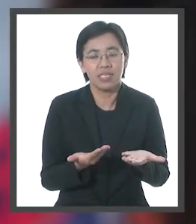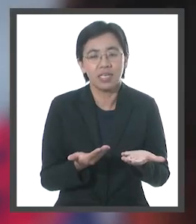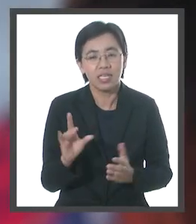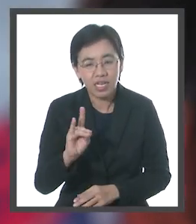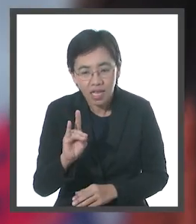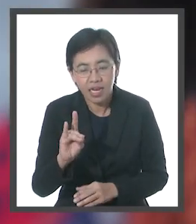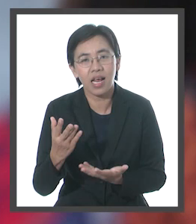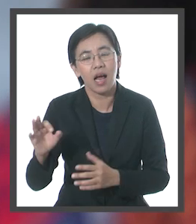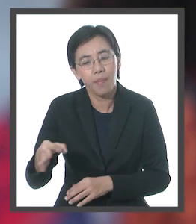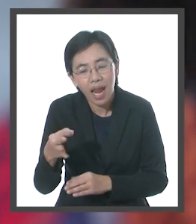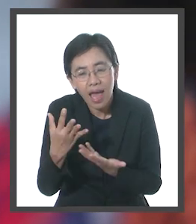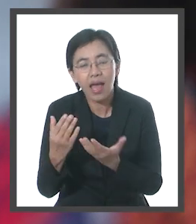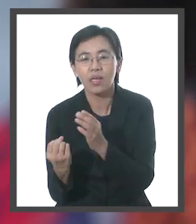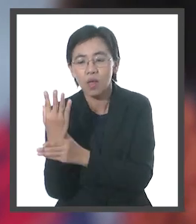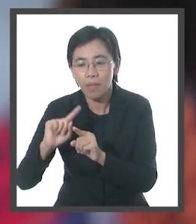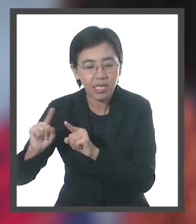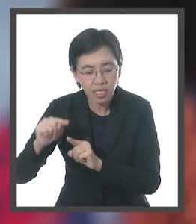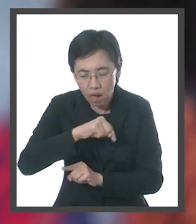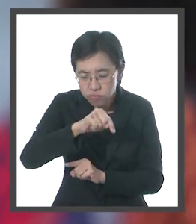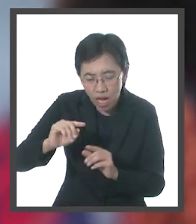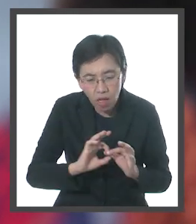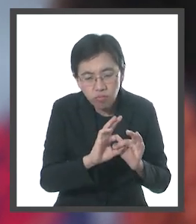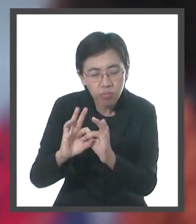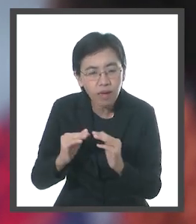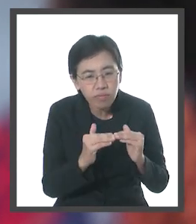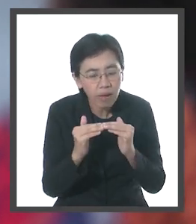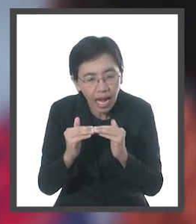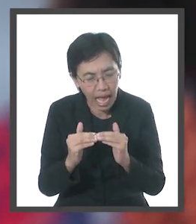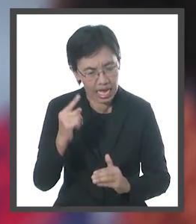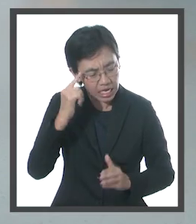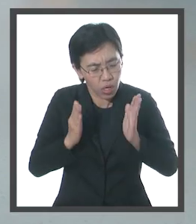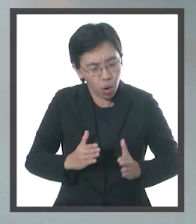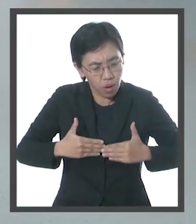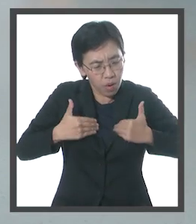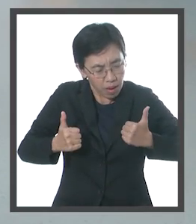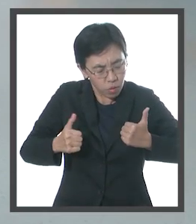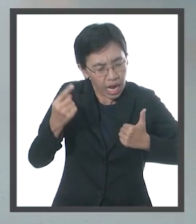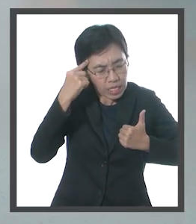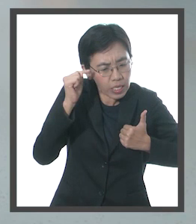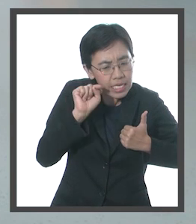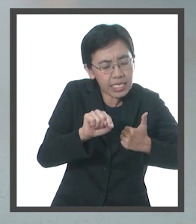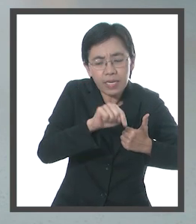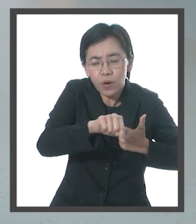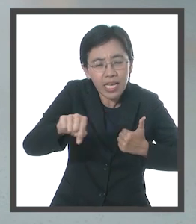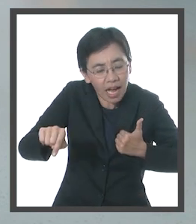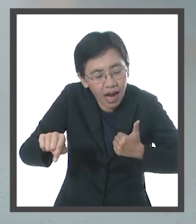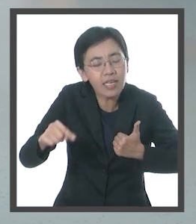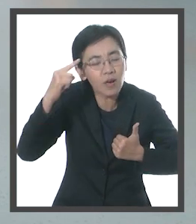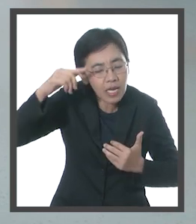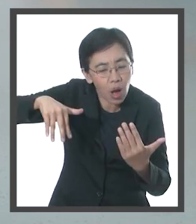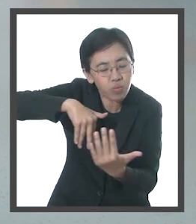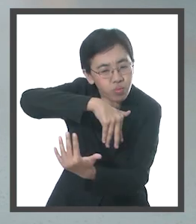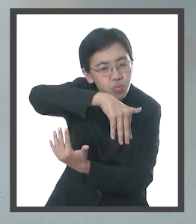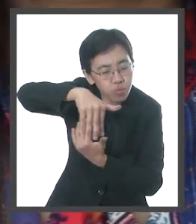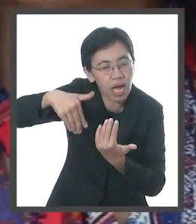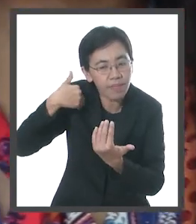สัตว์แมลงต้นไม้ต่างๆเนี่ยโดยที่ไม่เน้นที่ความสุขของคนเท่านั้นครับ เพราะเราก็ใช้ชีวิตร่วมกับเขา ใช่ใช่